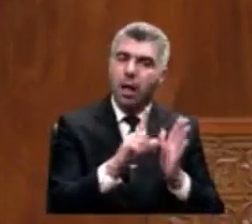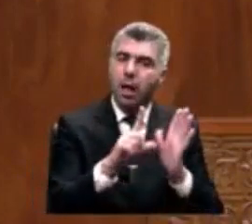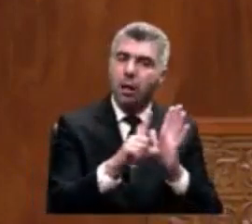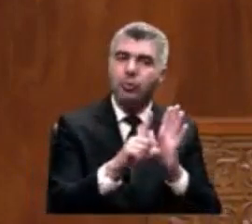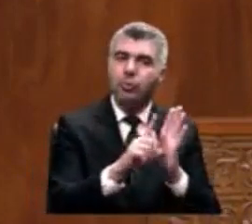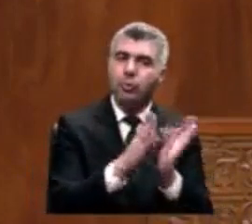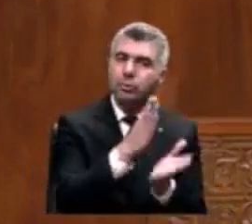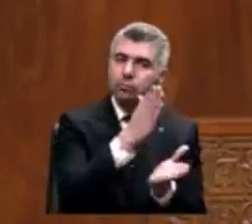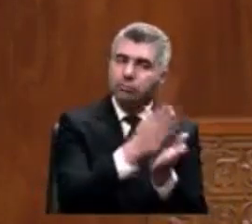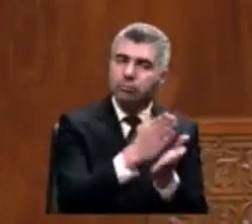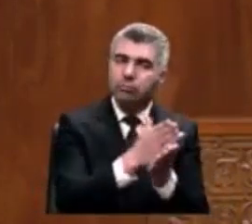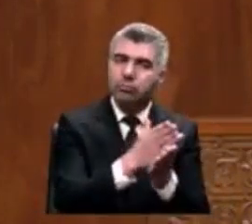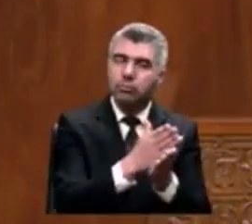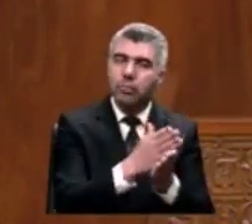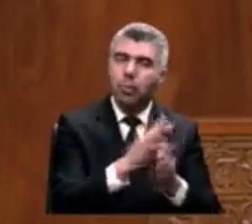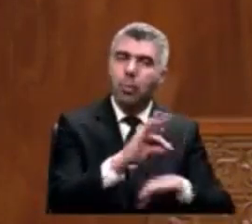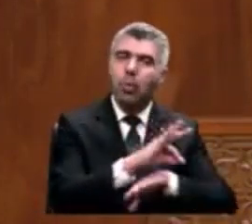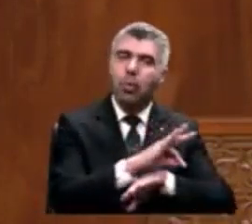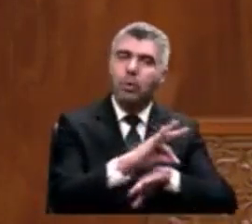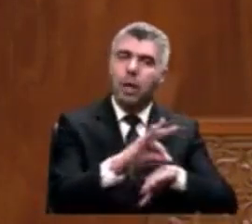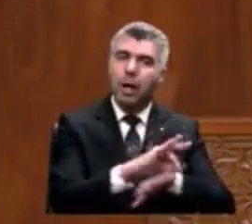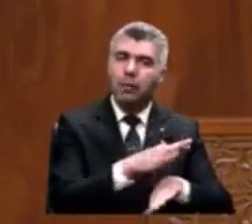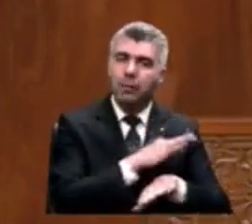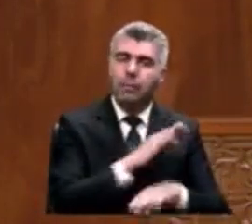وهذا مكتوب في النظام الاساسي.